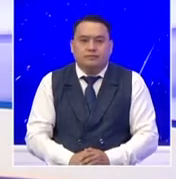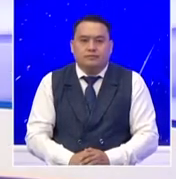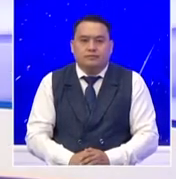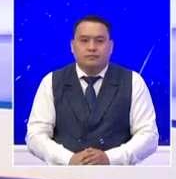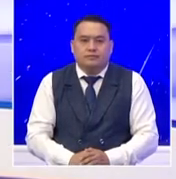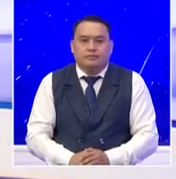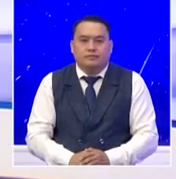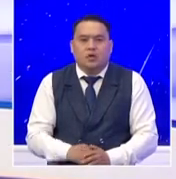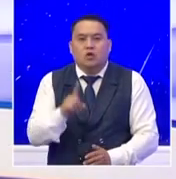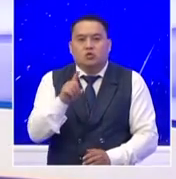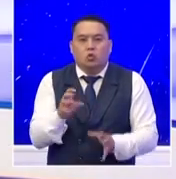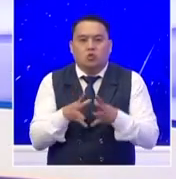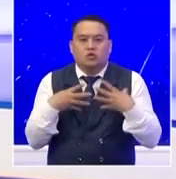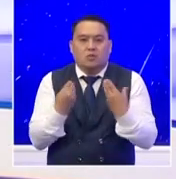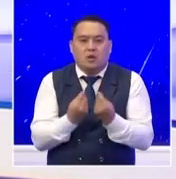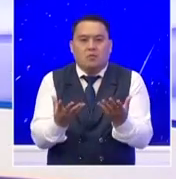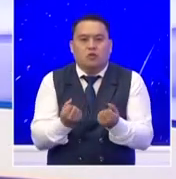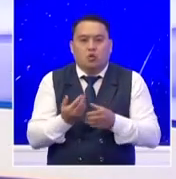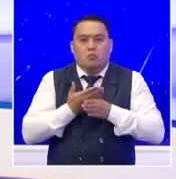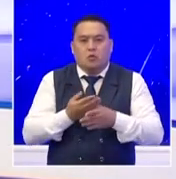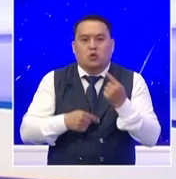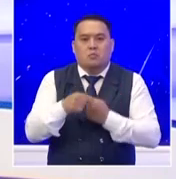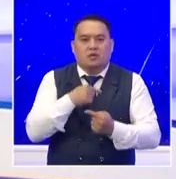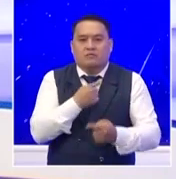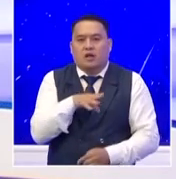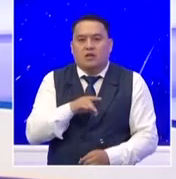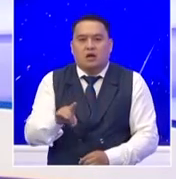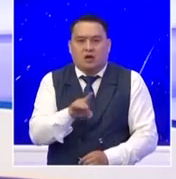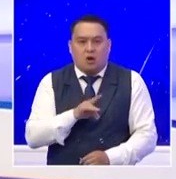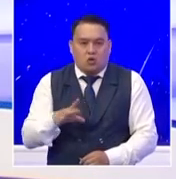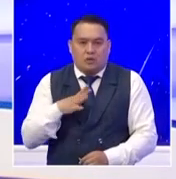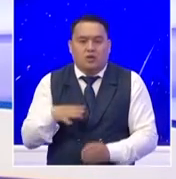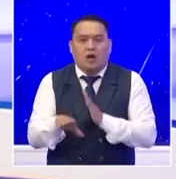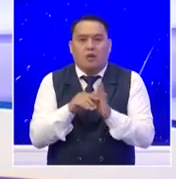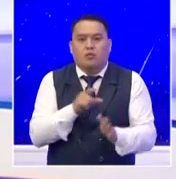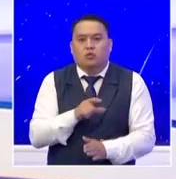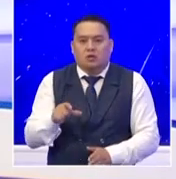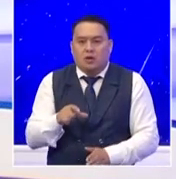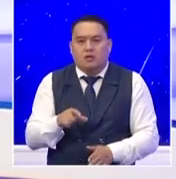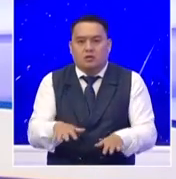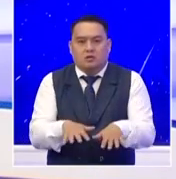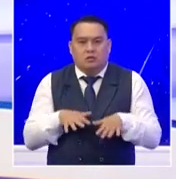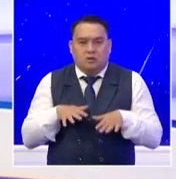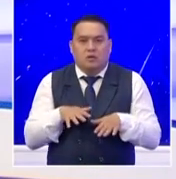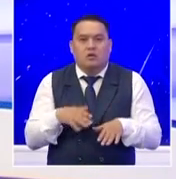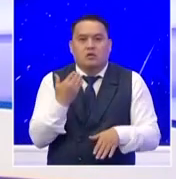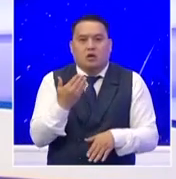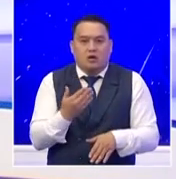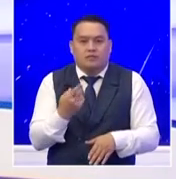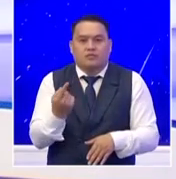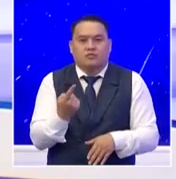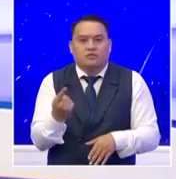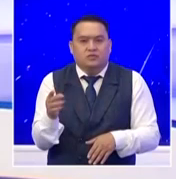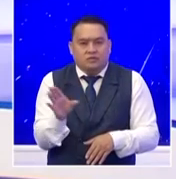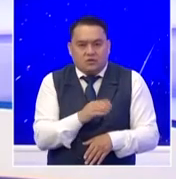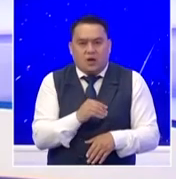Мы вместе. Еще 100 семей получили помощь от бизнесмена в Талгарском районе. Депутат областного маслихата Данияр Нурбаев не остался